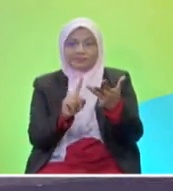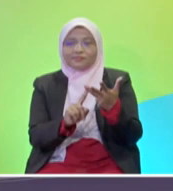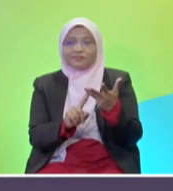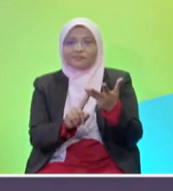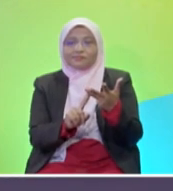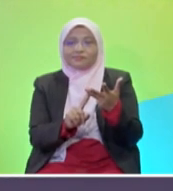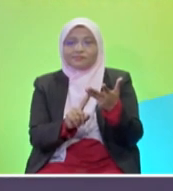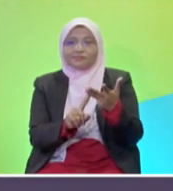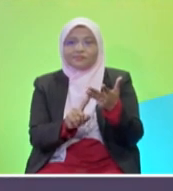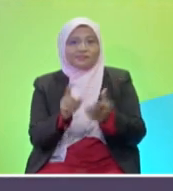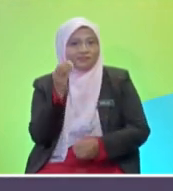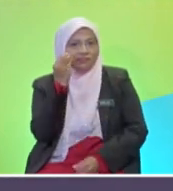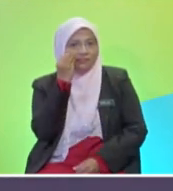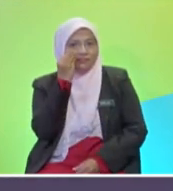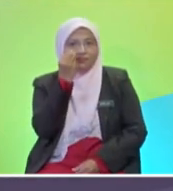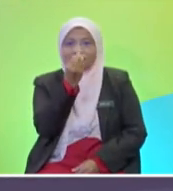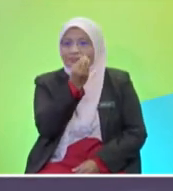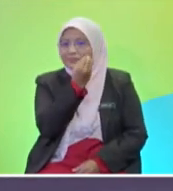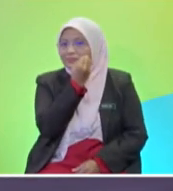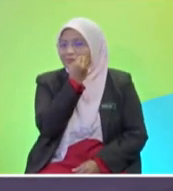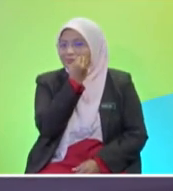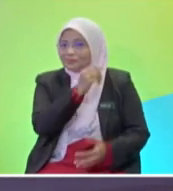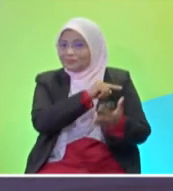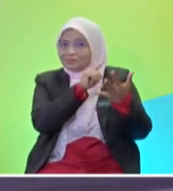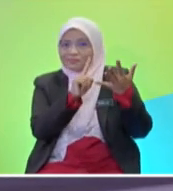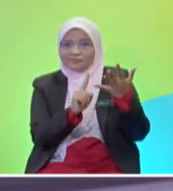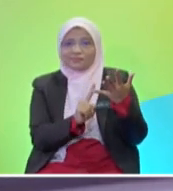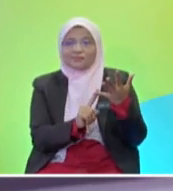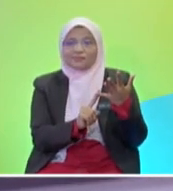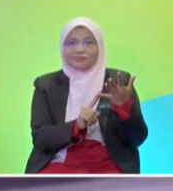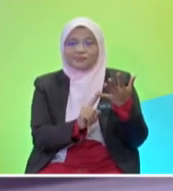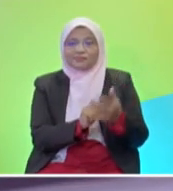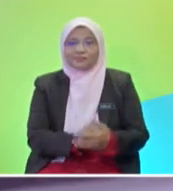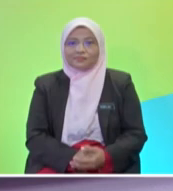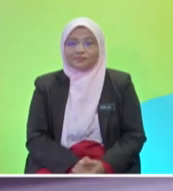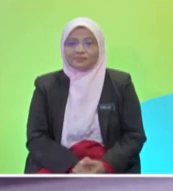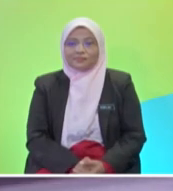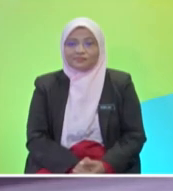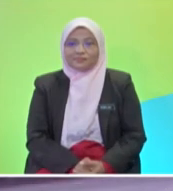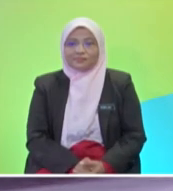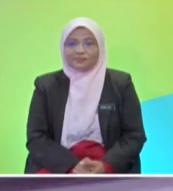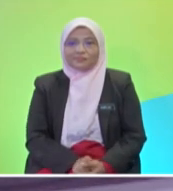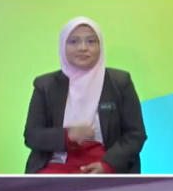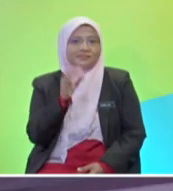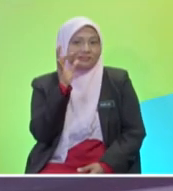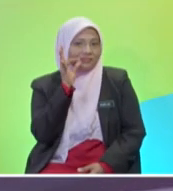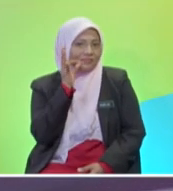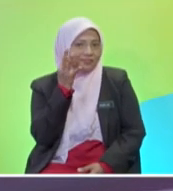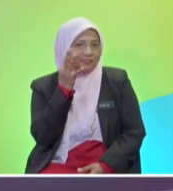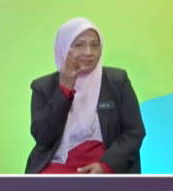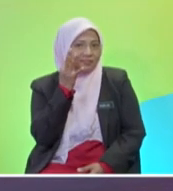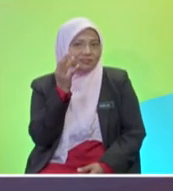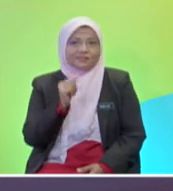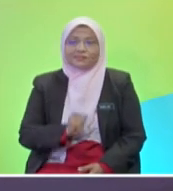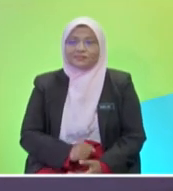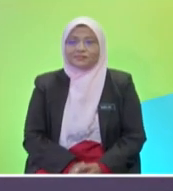keempat bunga. Dan akhir sekali? Dan akhir sekali yang kelima ialah buah.